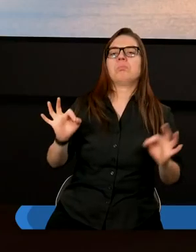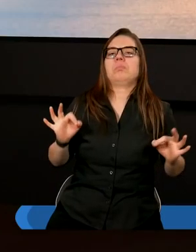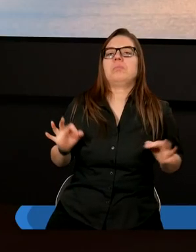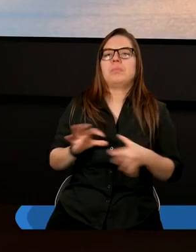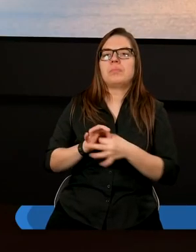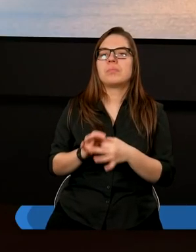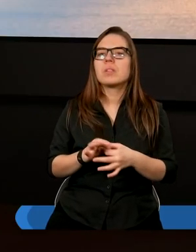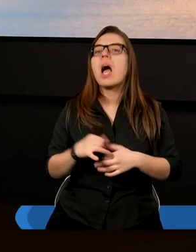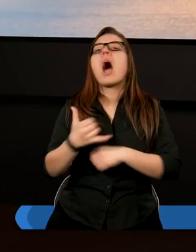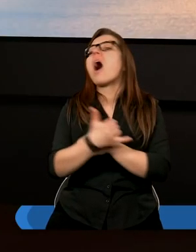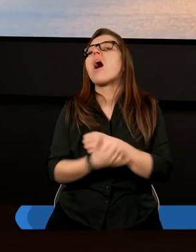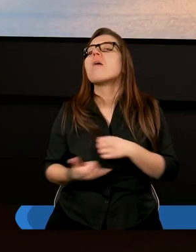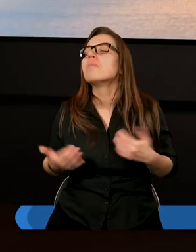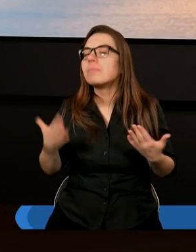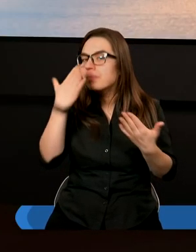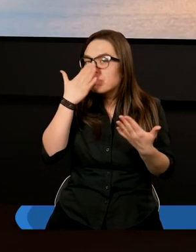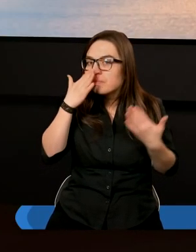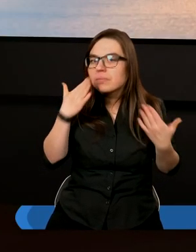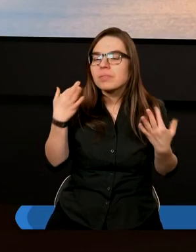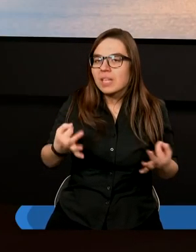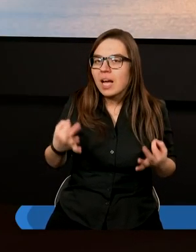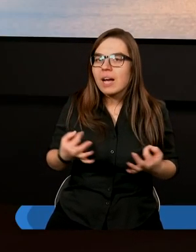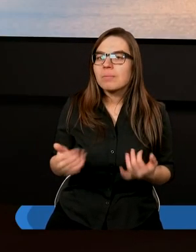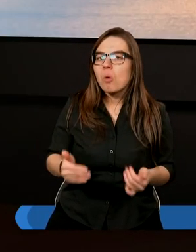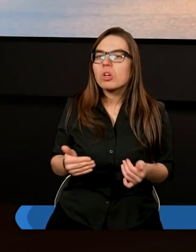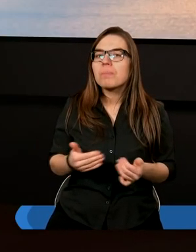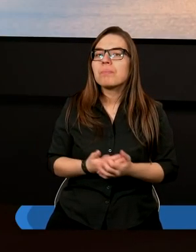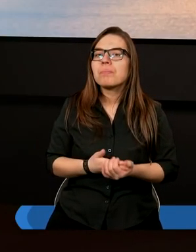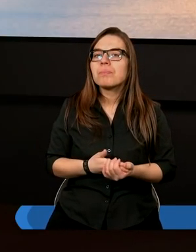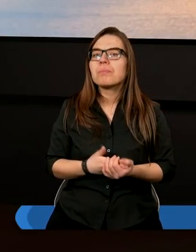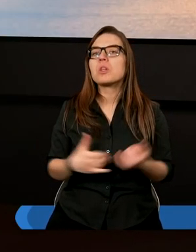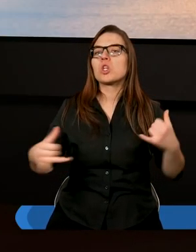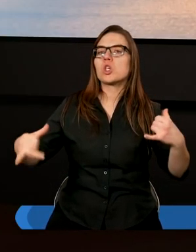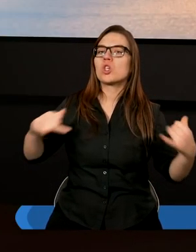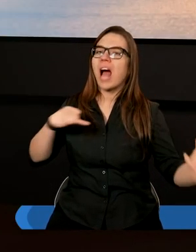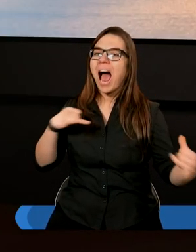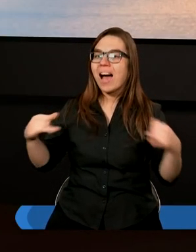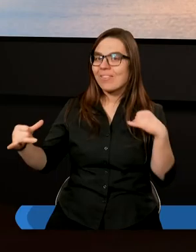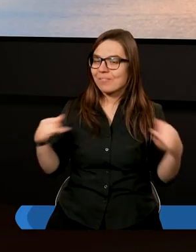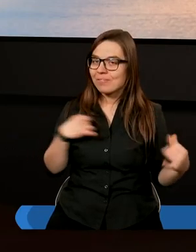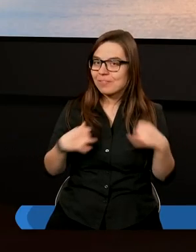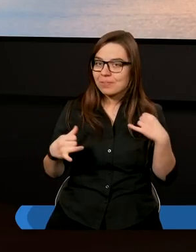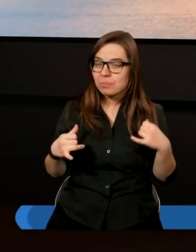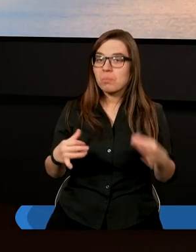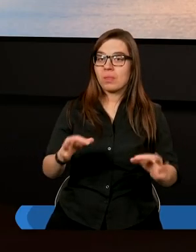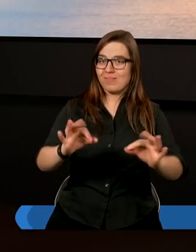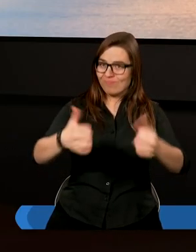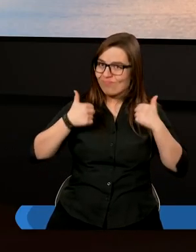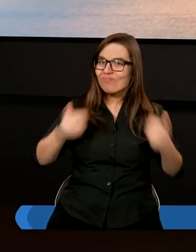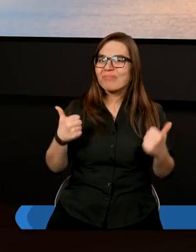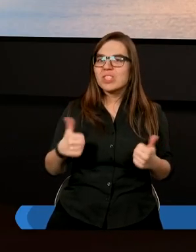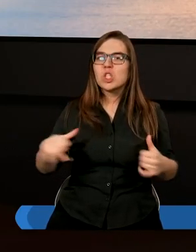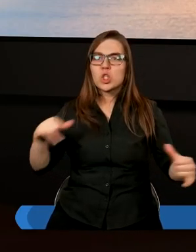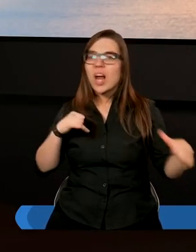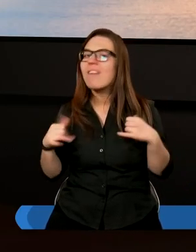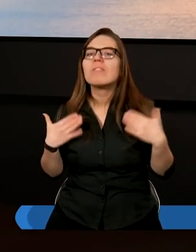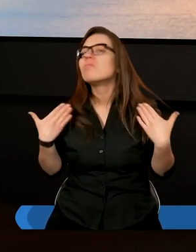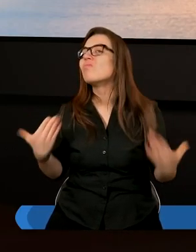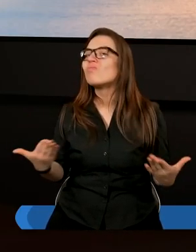czyli możemy podkreślić, że szafarz, aby był dobrym szafarzem,